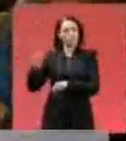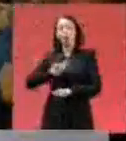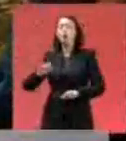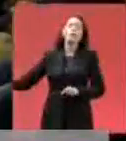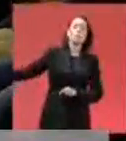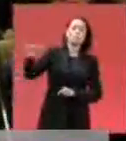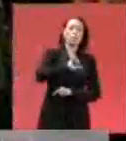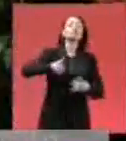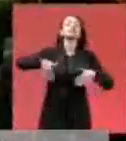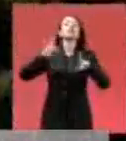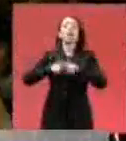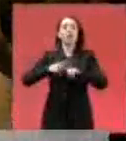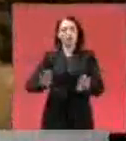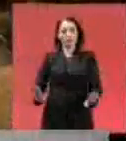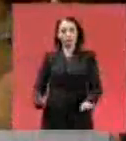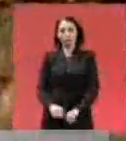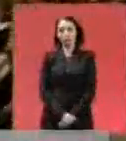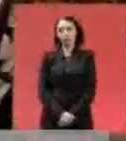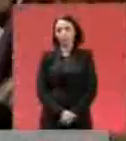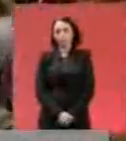γυρίσουν ξανά η χώρα αυτή πίσω.